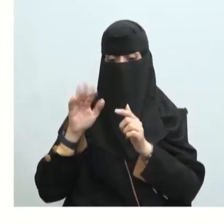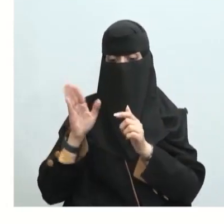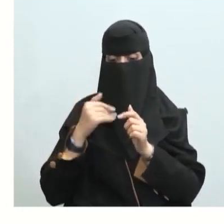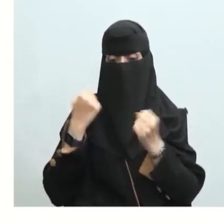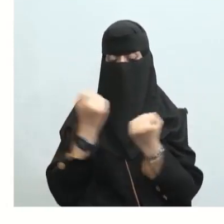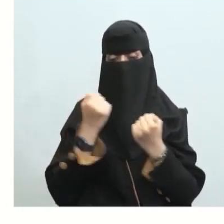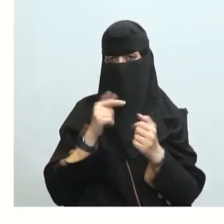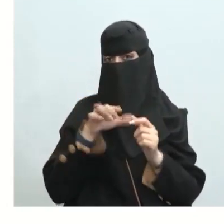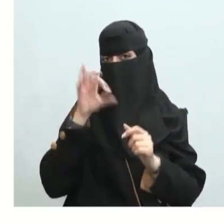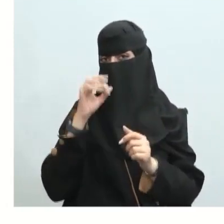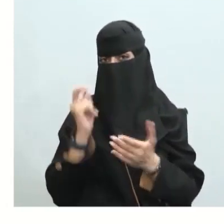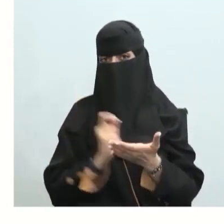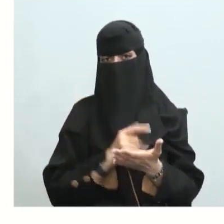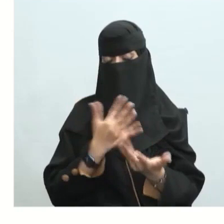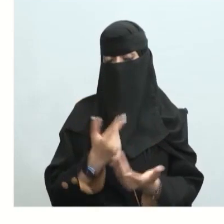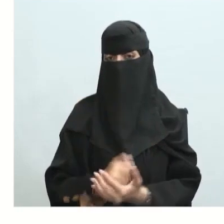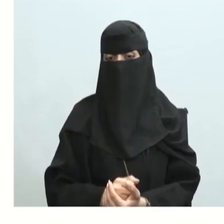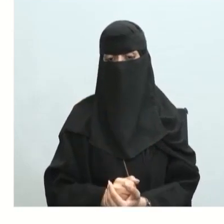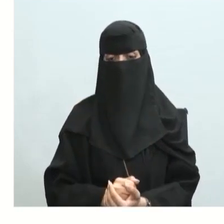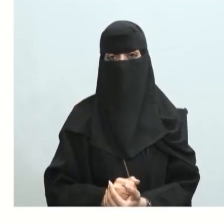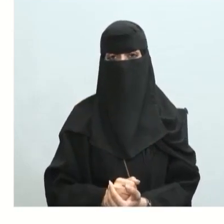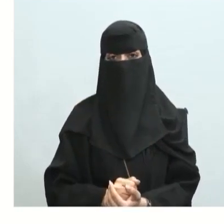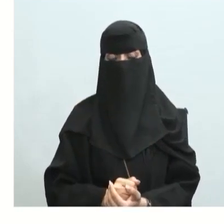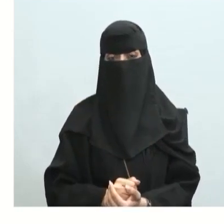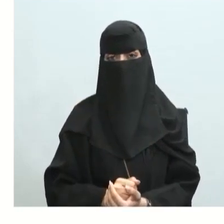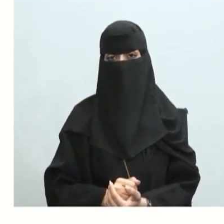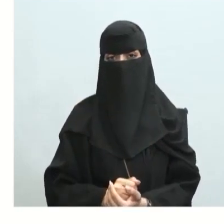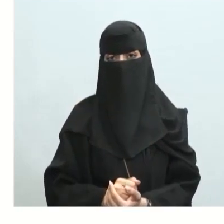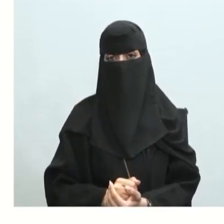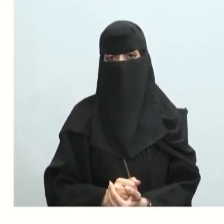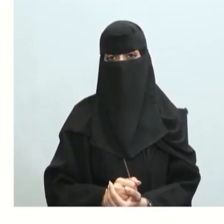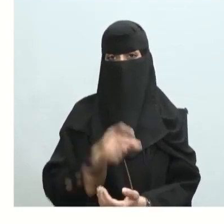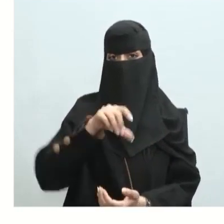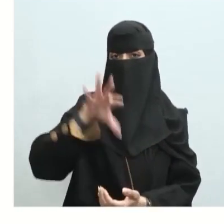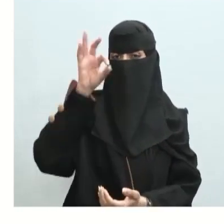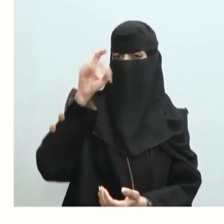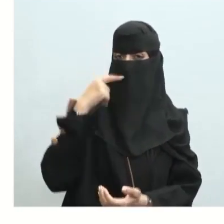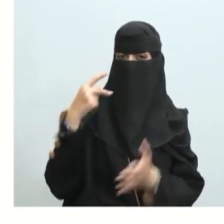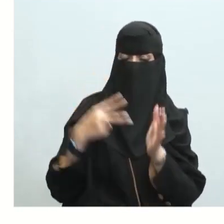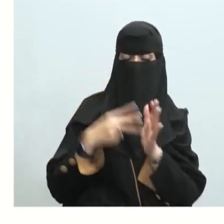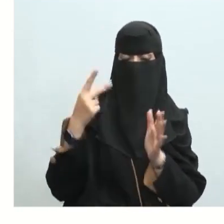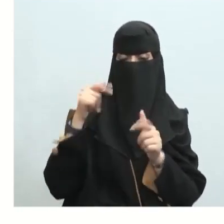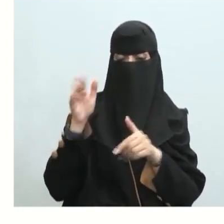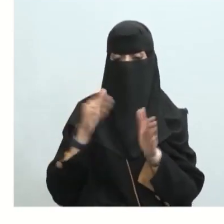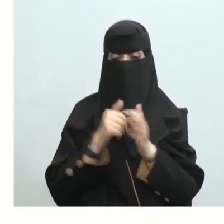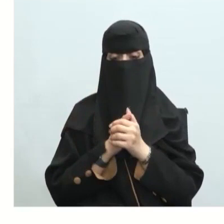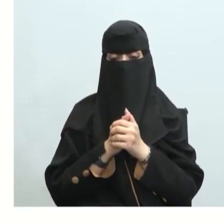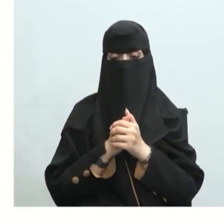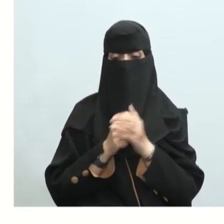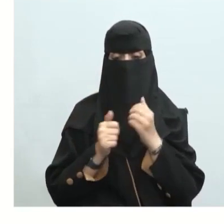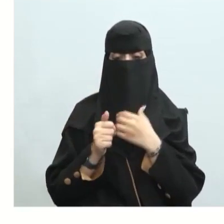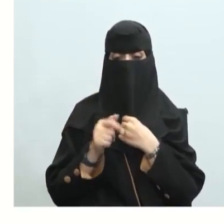المعهد التدريبي طبعا اختار زملائك مثلا شعار المعهد التدريبي هنا وضعوا